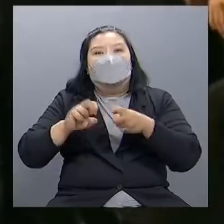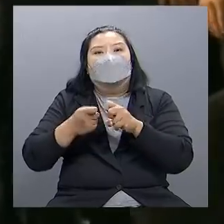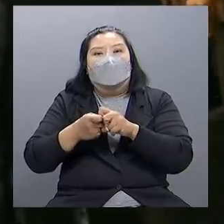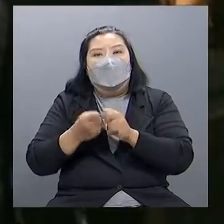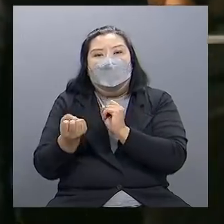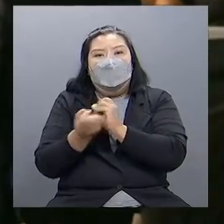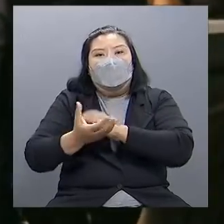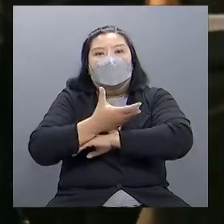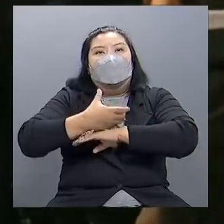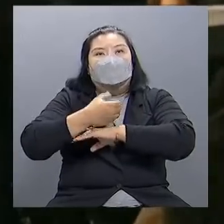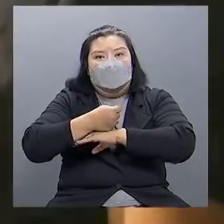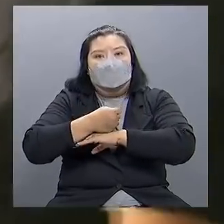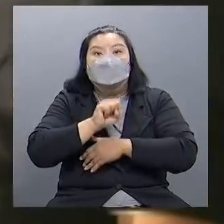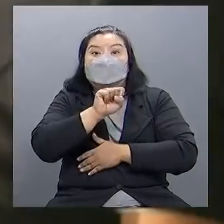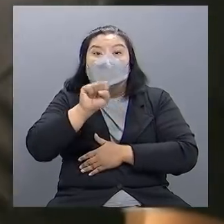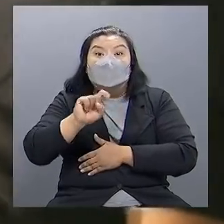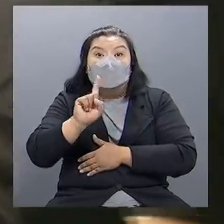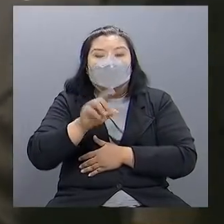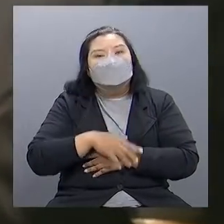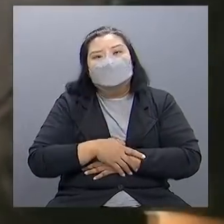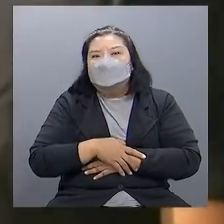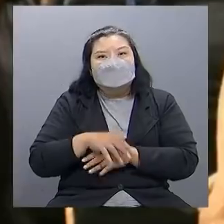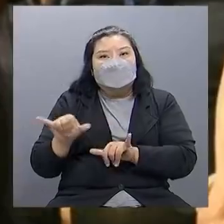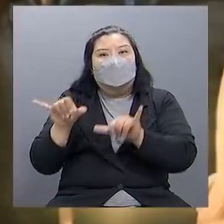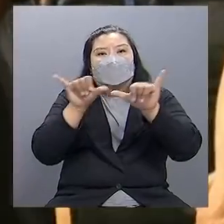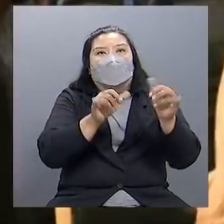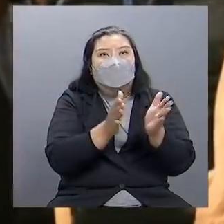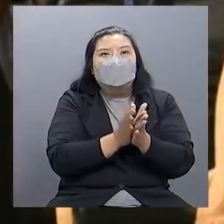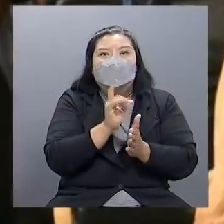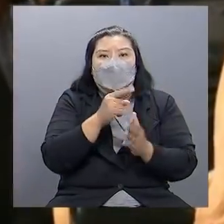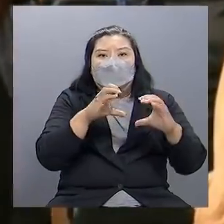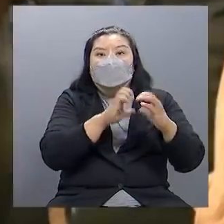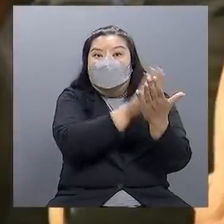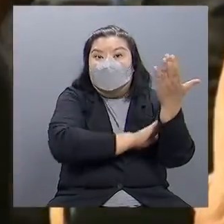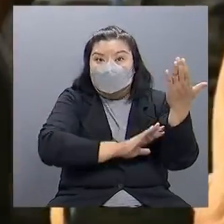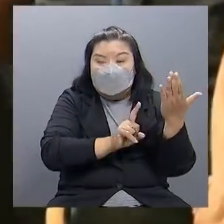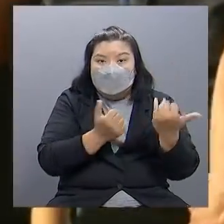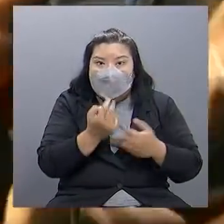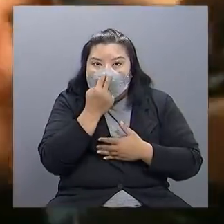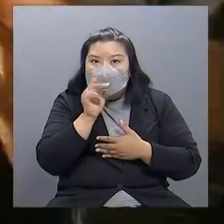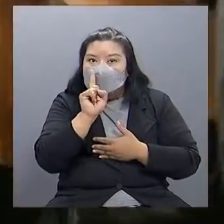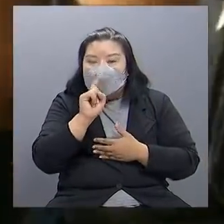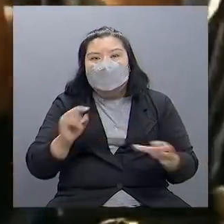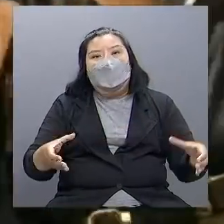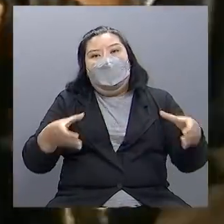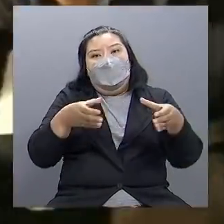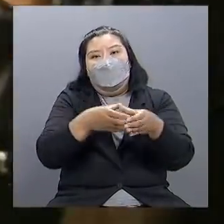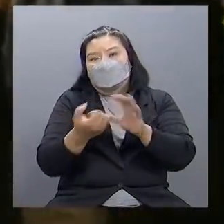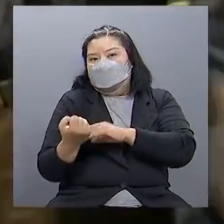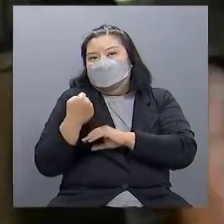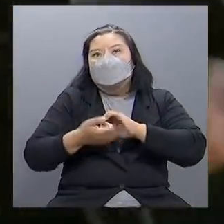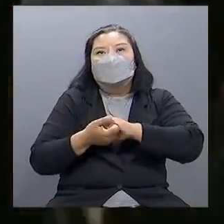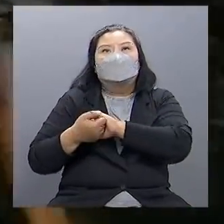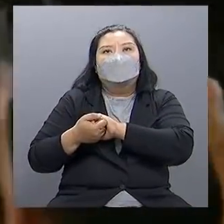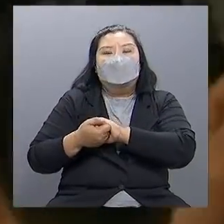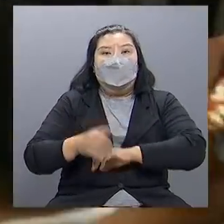ศ.ต่างพักต้องย้ายเข้าสังกัดและภาพที่สะท้อนชัดคือความเป็นหนึ่งของสมาชิกพรรคผ่านอำนาจตรงของ